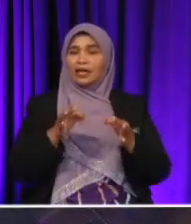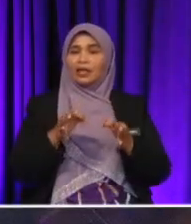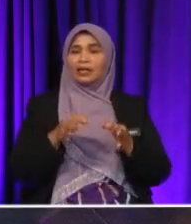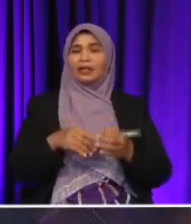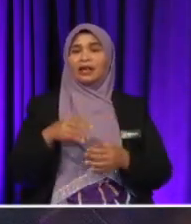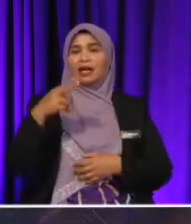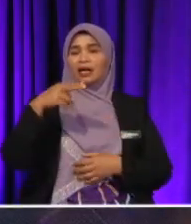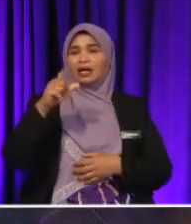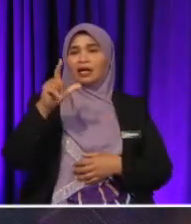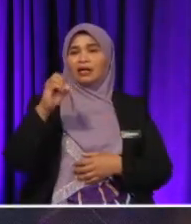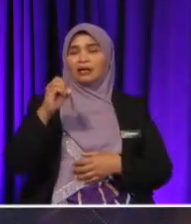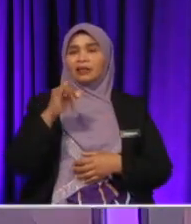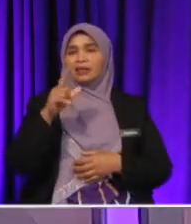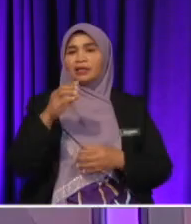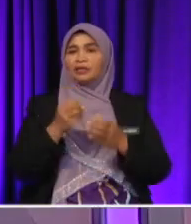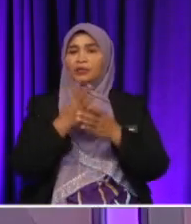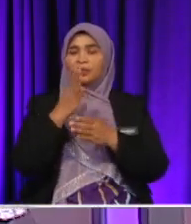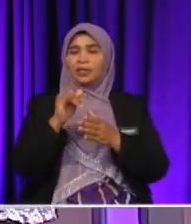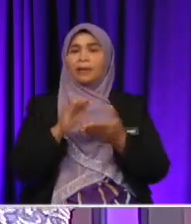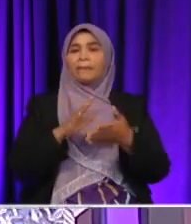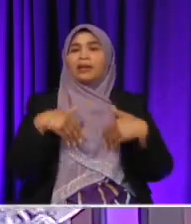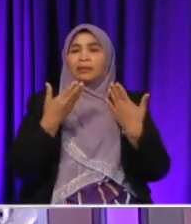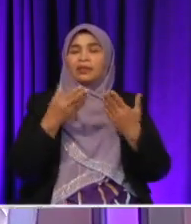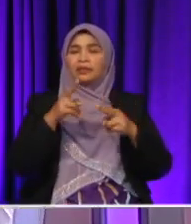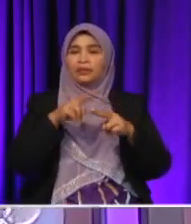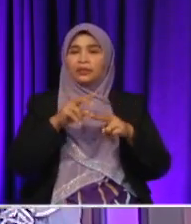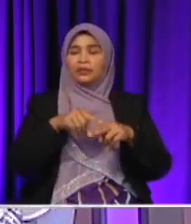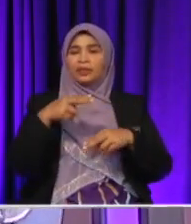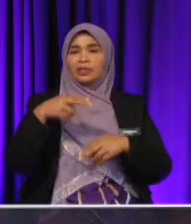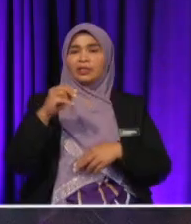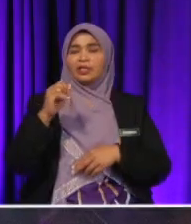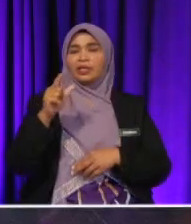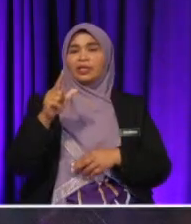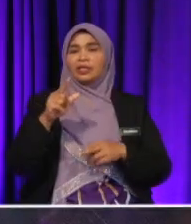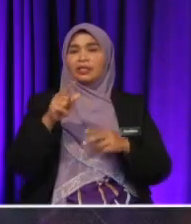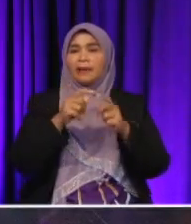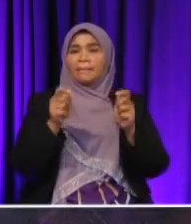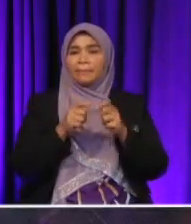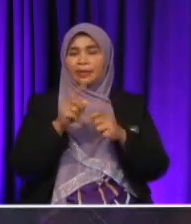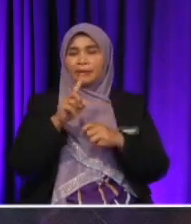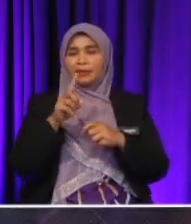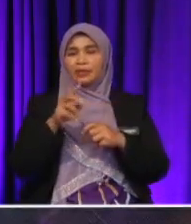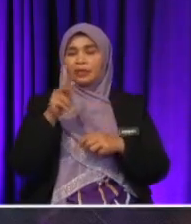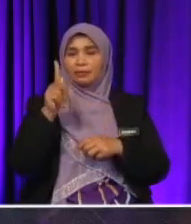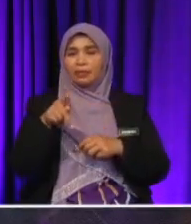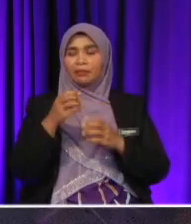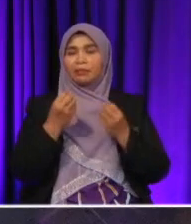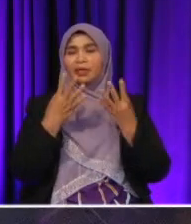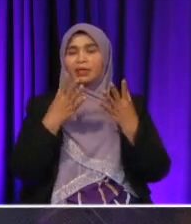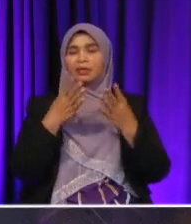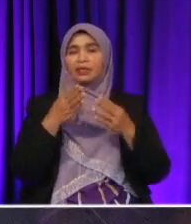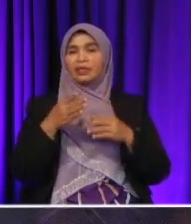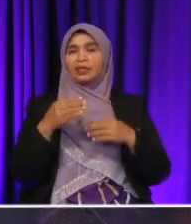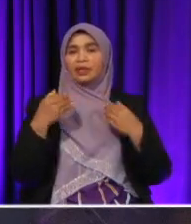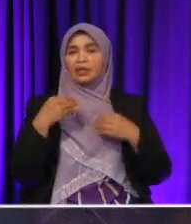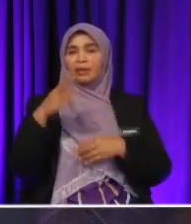adalah tumbuhan yang bagaimana duduk di habitat mana kandungan garam seperti